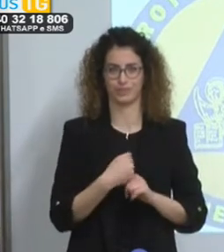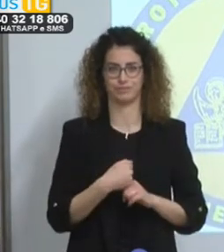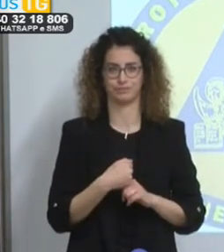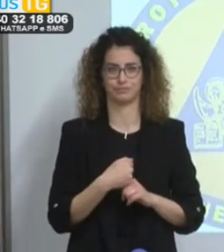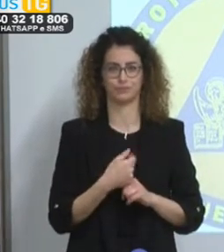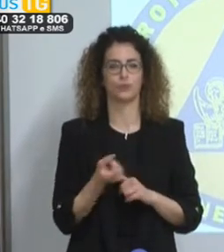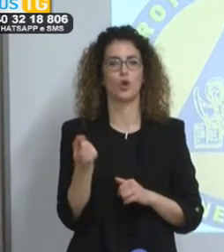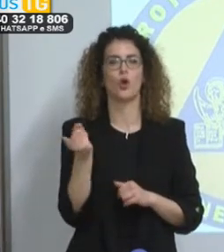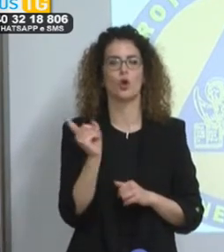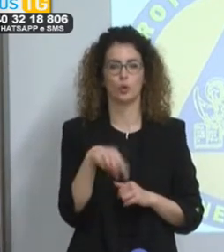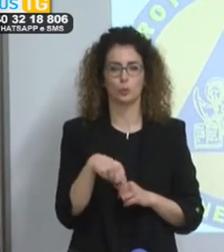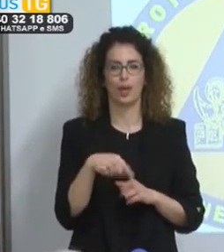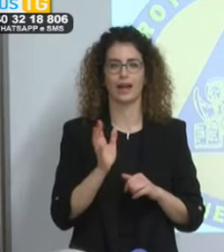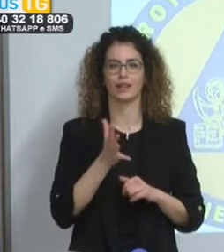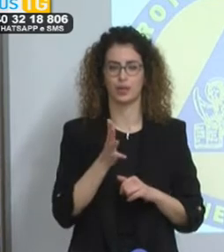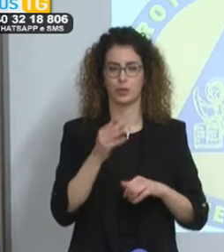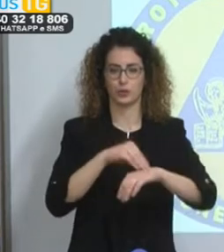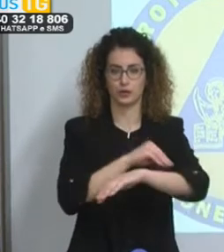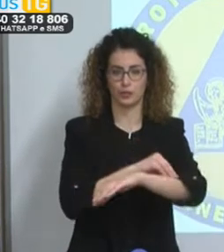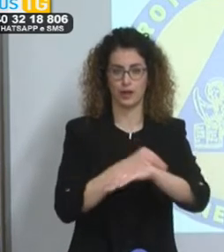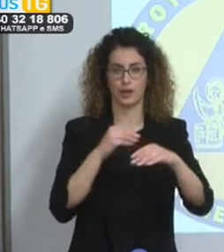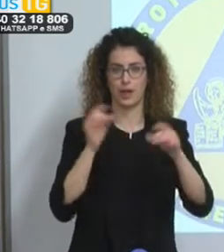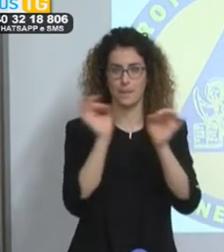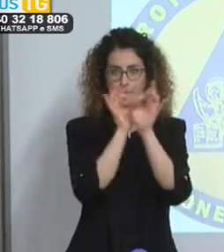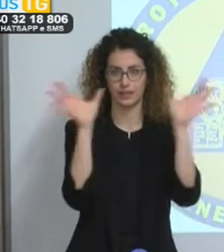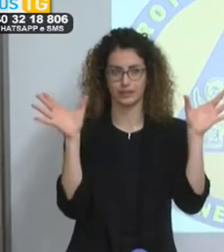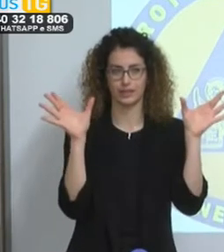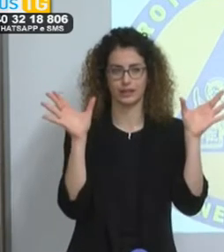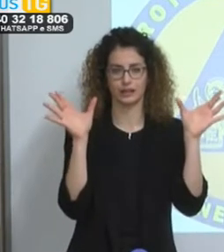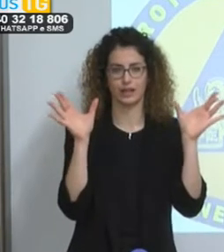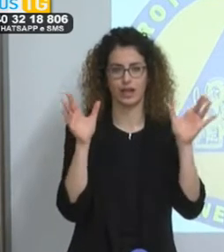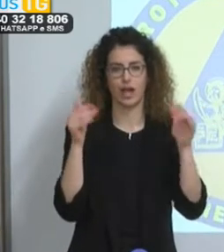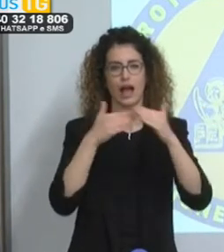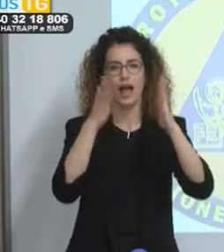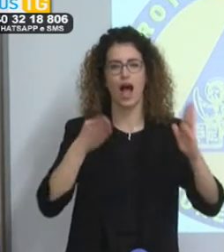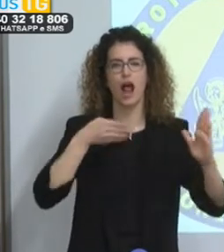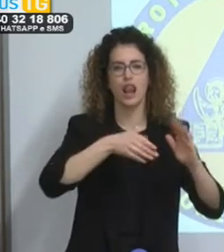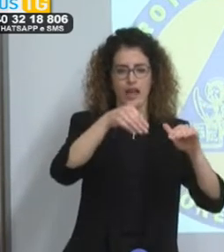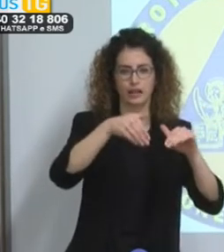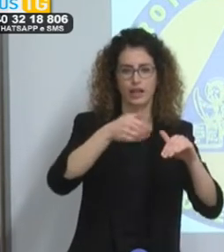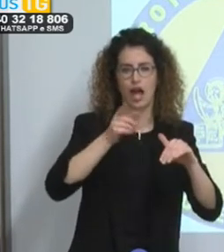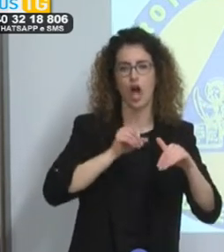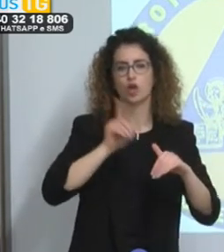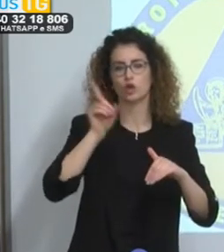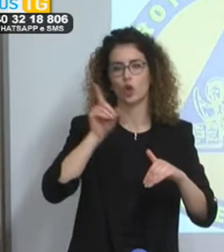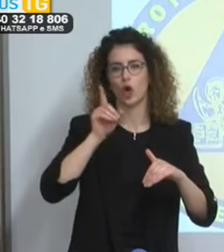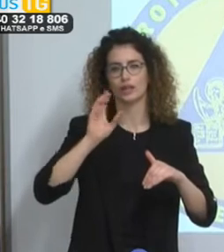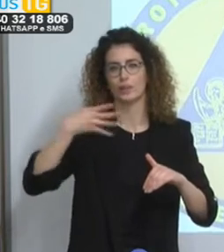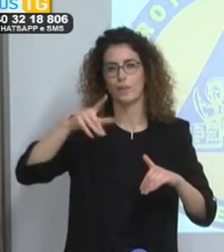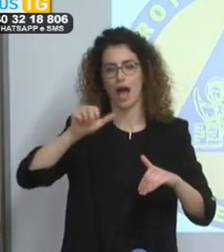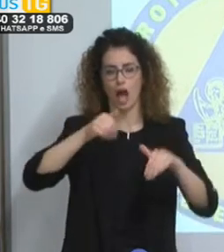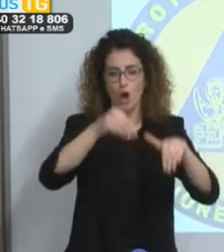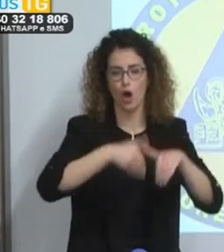domani 15 aprile noi in mattinata verrà completato lo scavo della galleria nord di Malo, sto parlando della